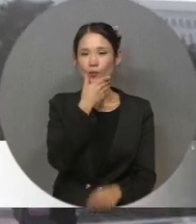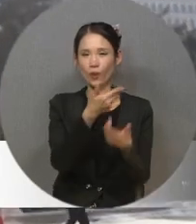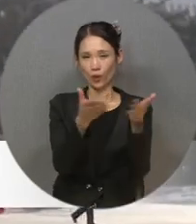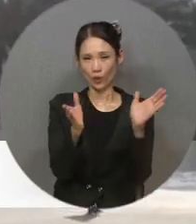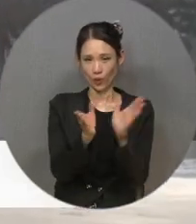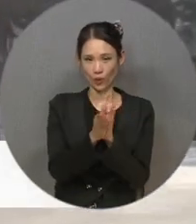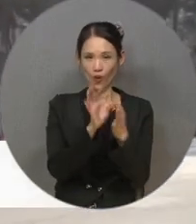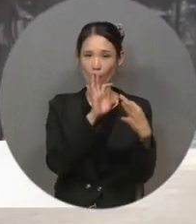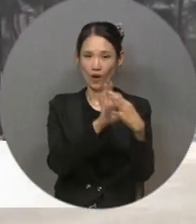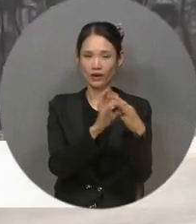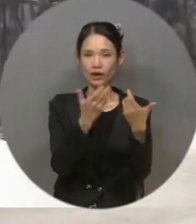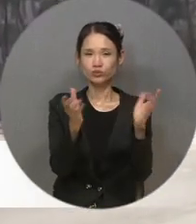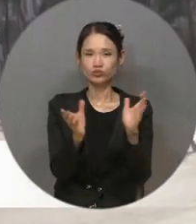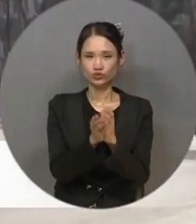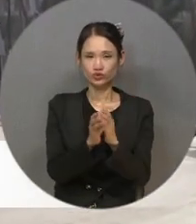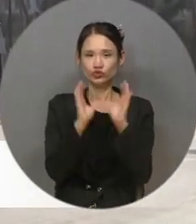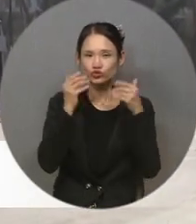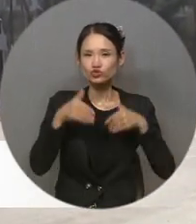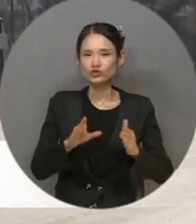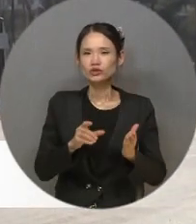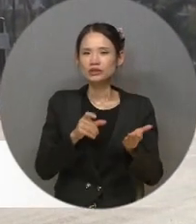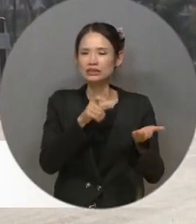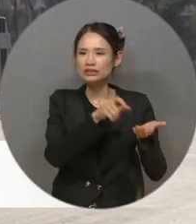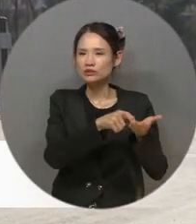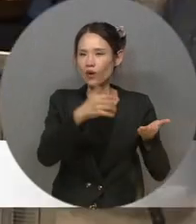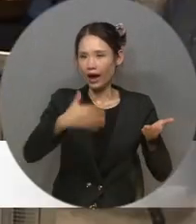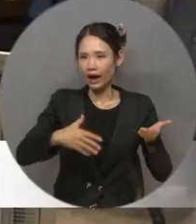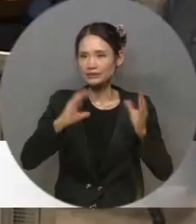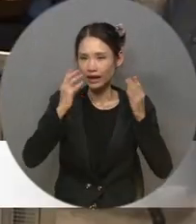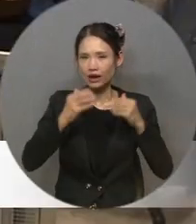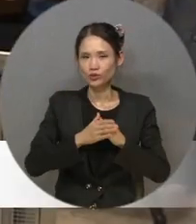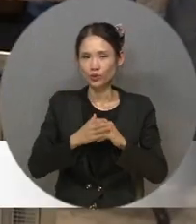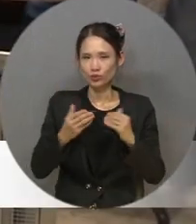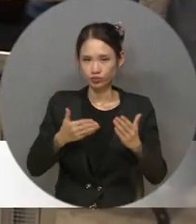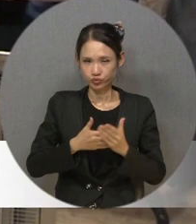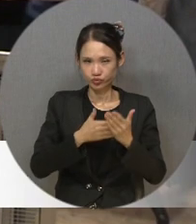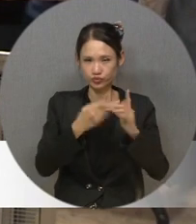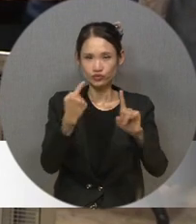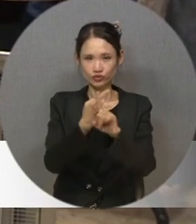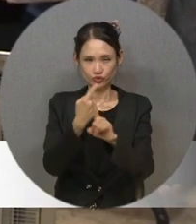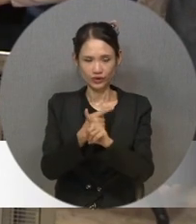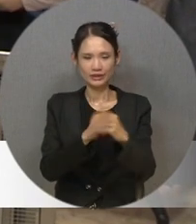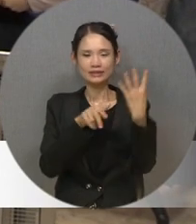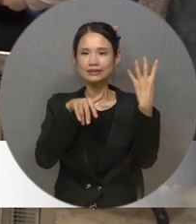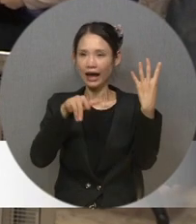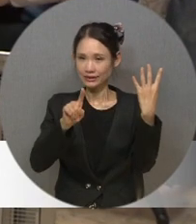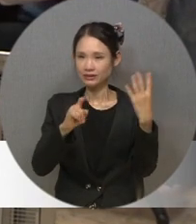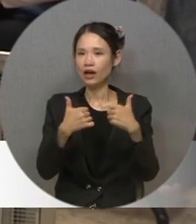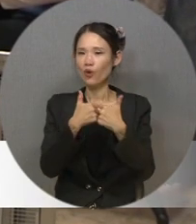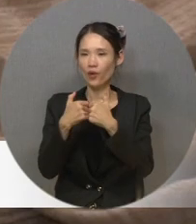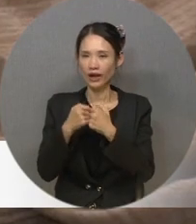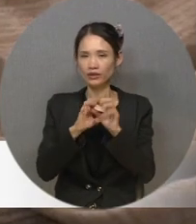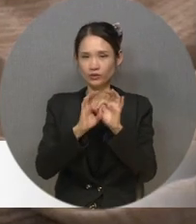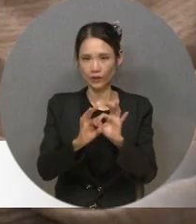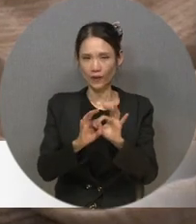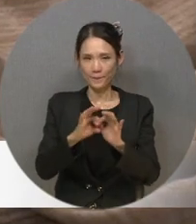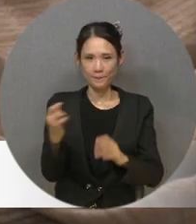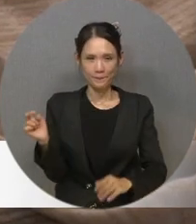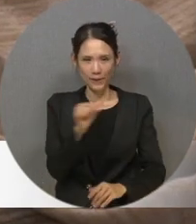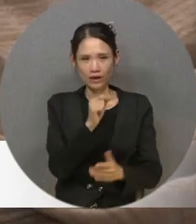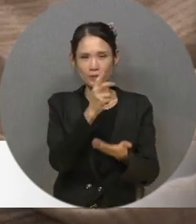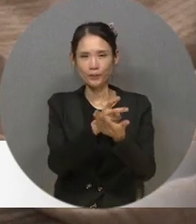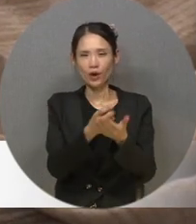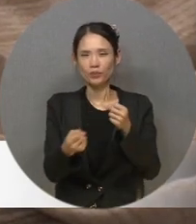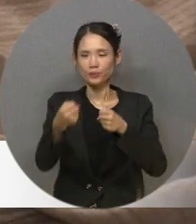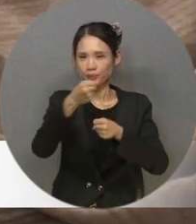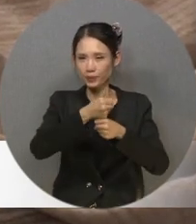보건복지부는 관계부처와 출생 미등록 아동 보호체계 개선 추진단 4차 회의를 열고 보호출산제의 빠른 도입을 위해